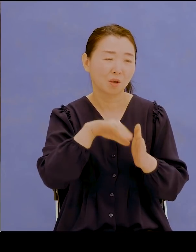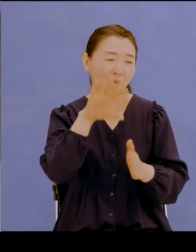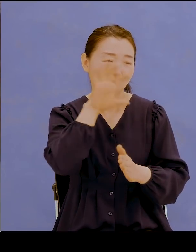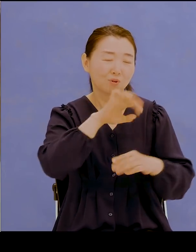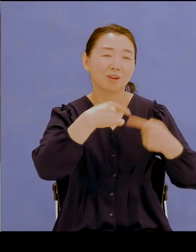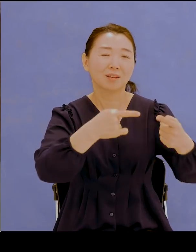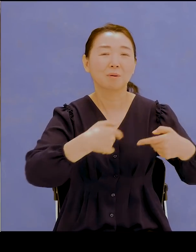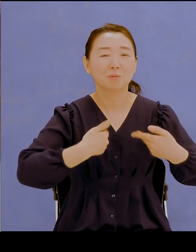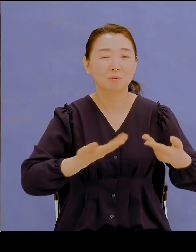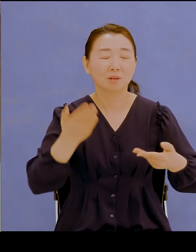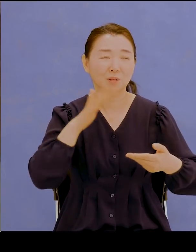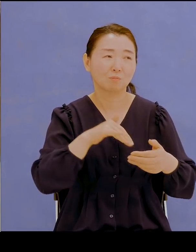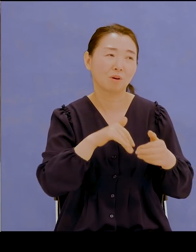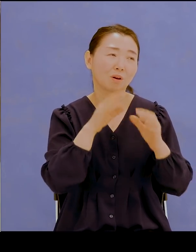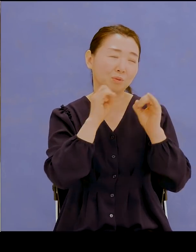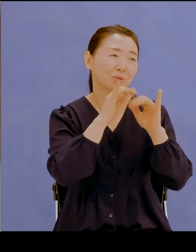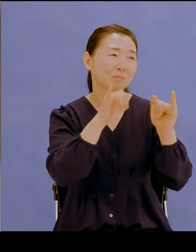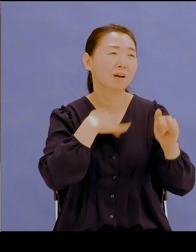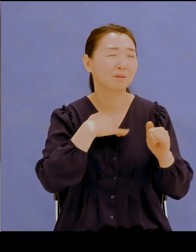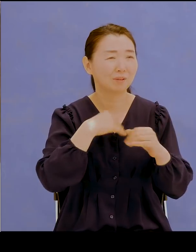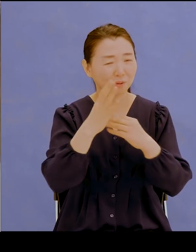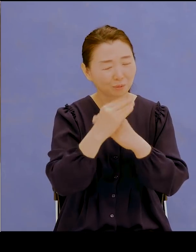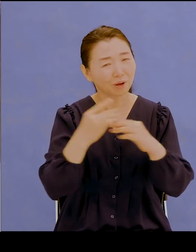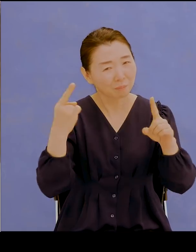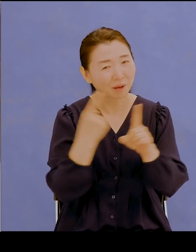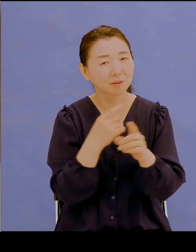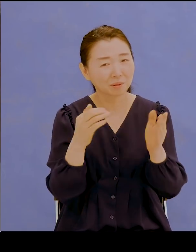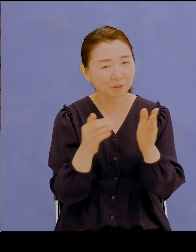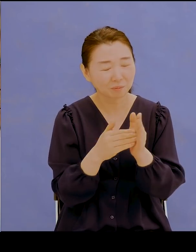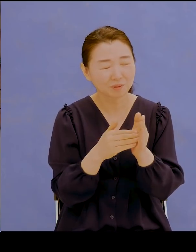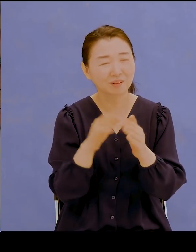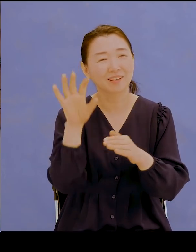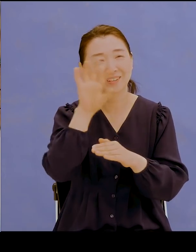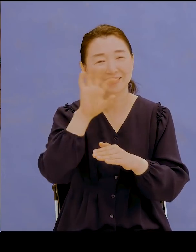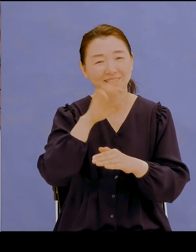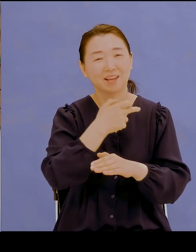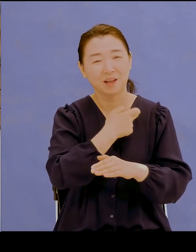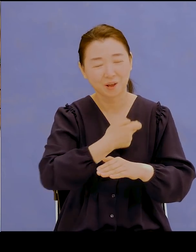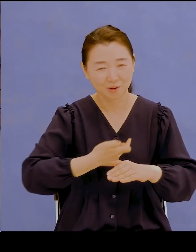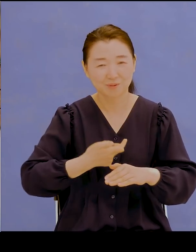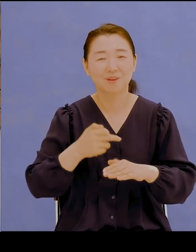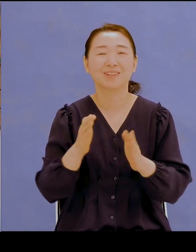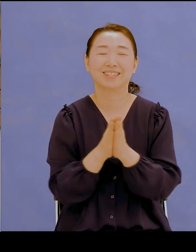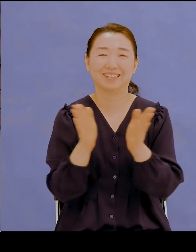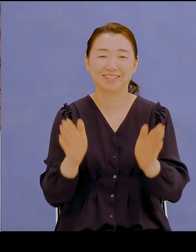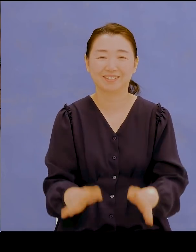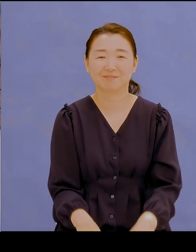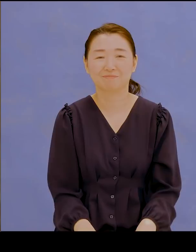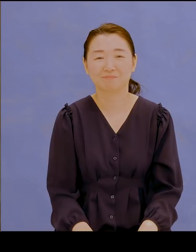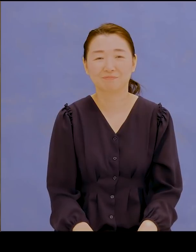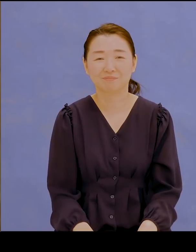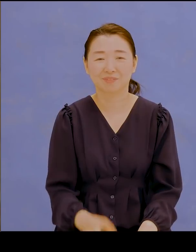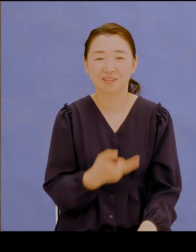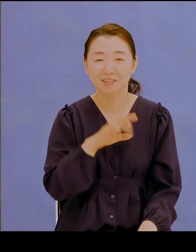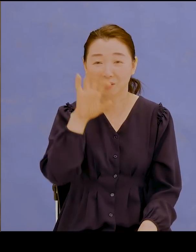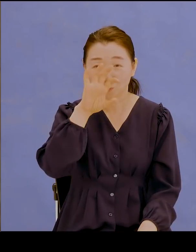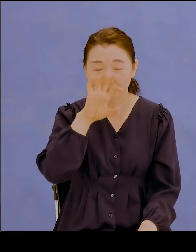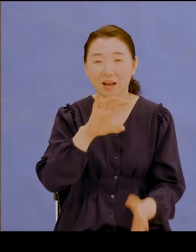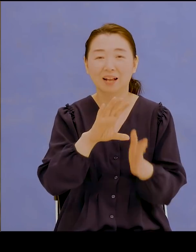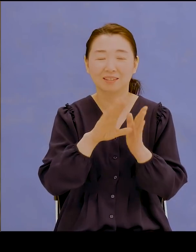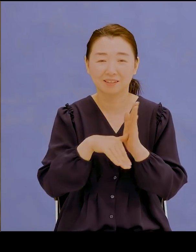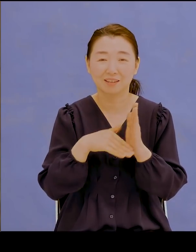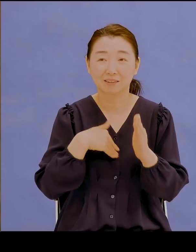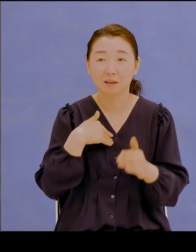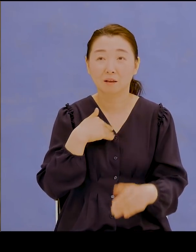전도사님한테 가가지고 저 녹화 바뀌었어요. 그러면서 하게 됐어요. 그거. 네, 그래서 제자훈련을 하면서 진짜 까막눈이